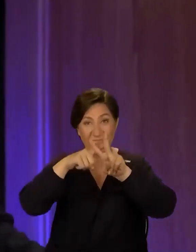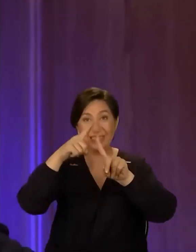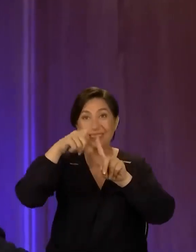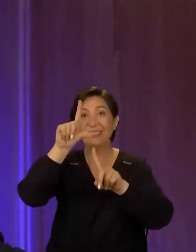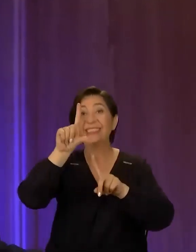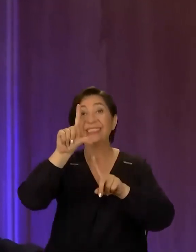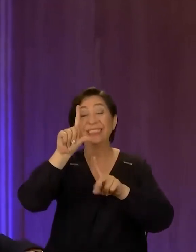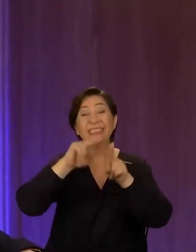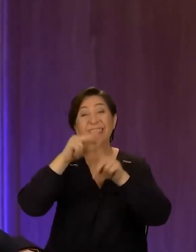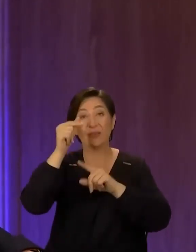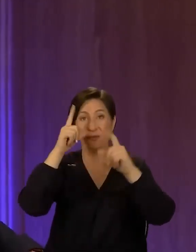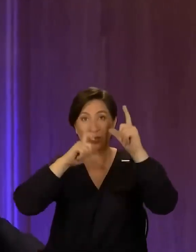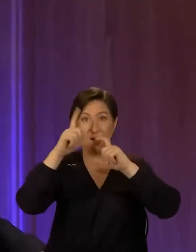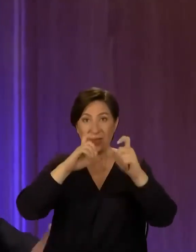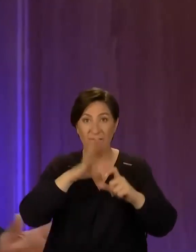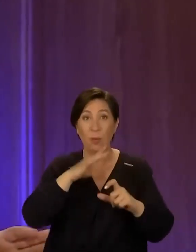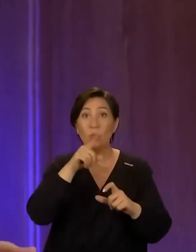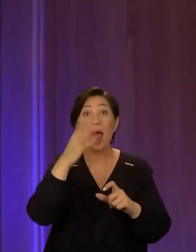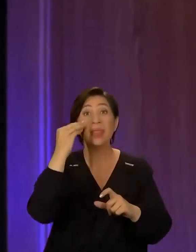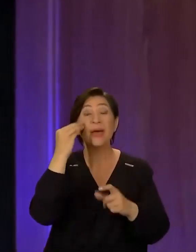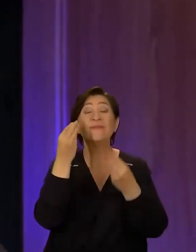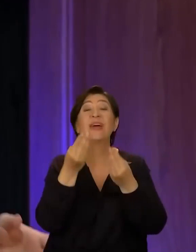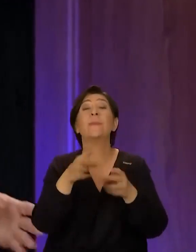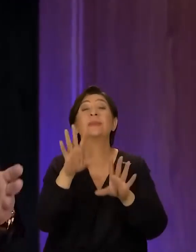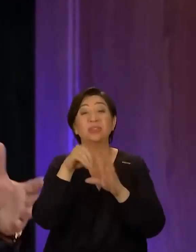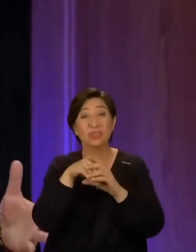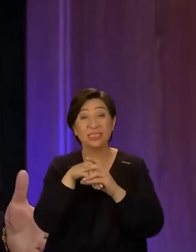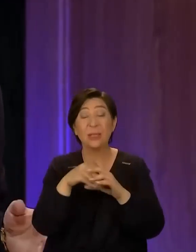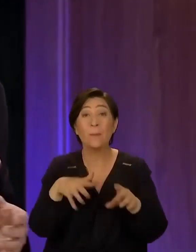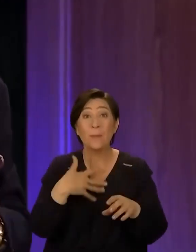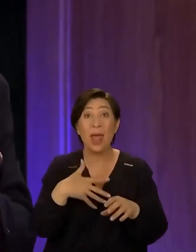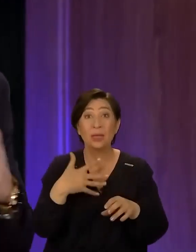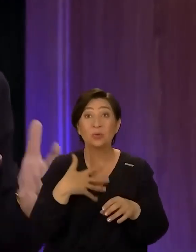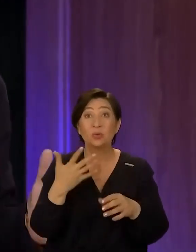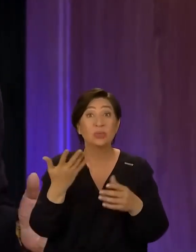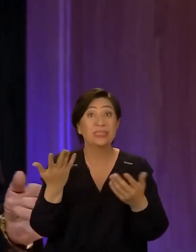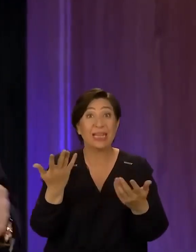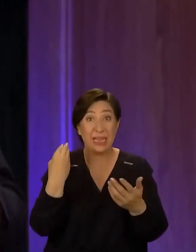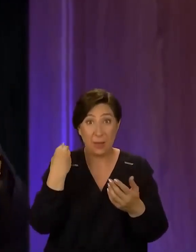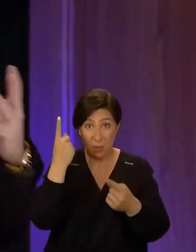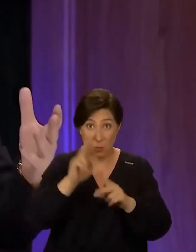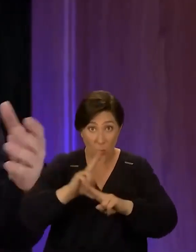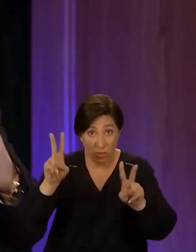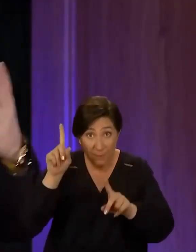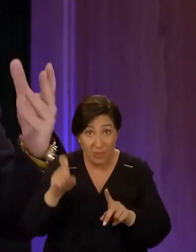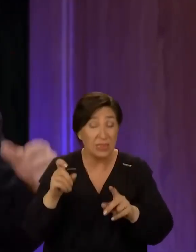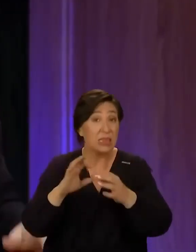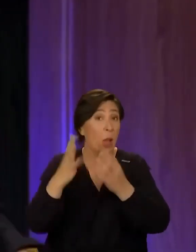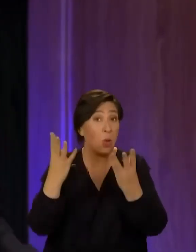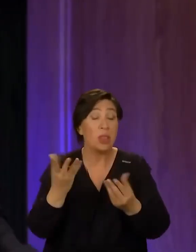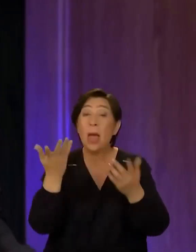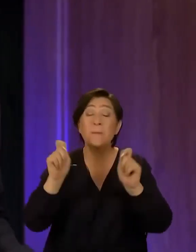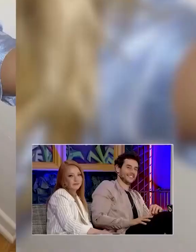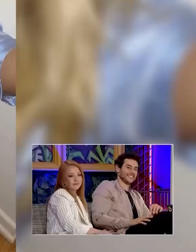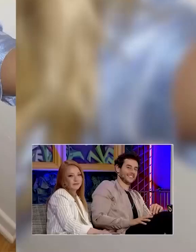Aleyna Tilki'nin fotoğrafları var. Bunlara da anlam veremediğimiz için merak ediyoruz. Yeni bir trend mi? Ne oluyor? Ne